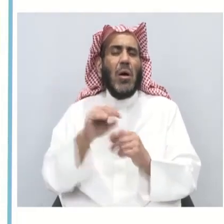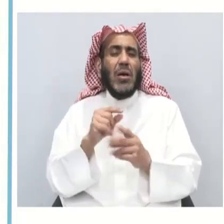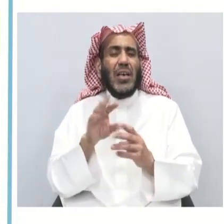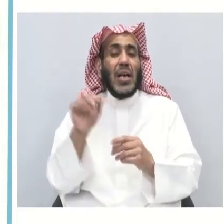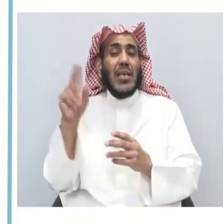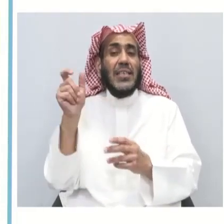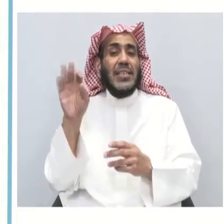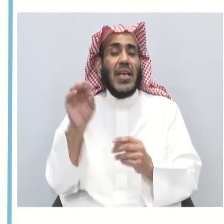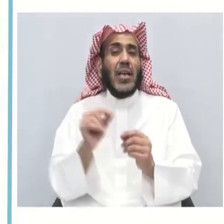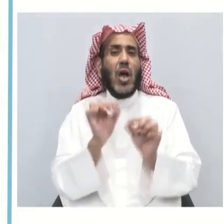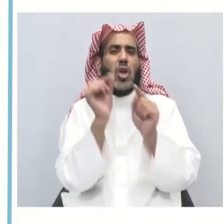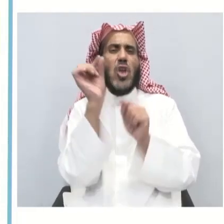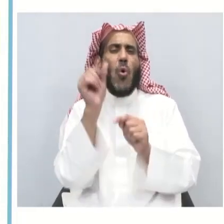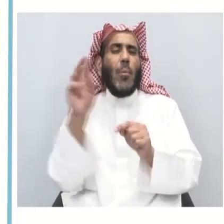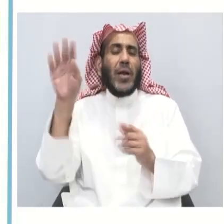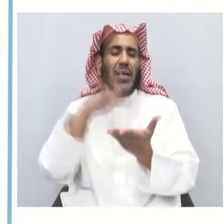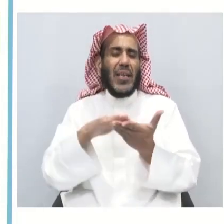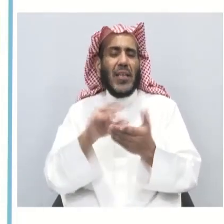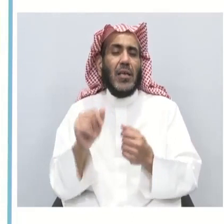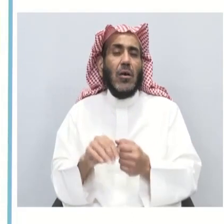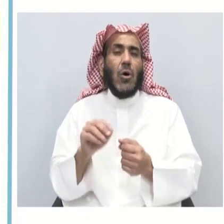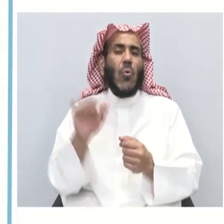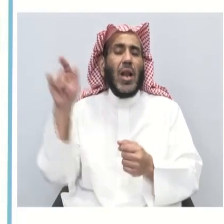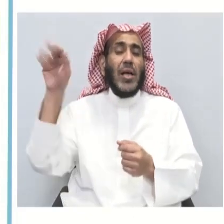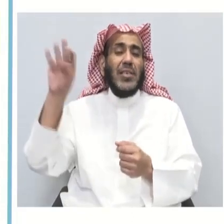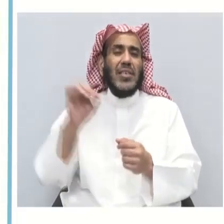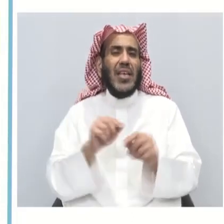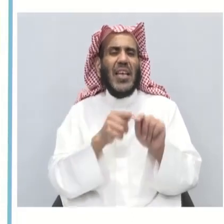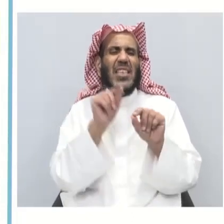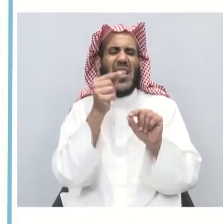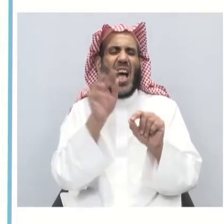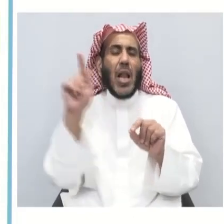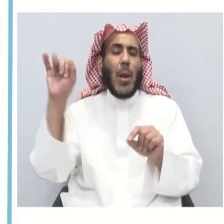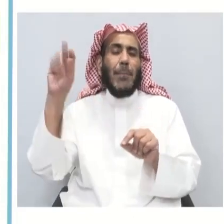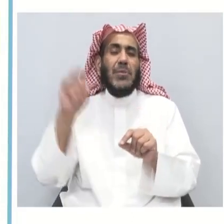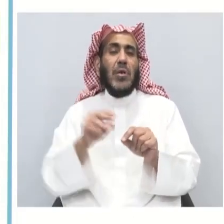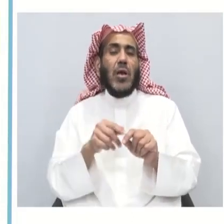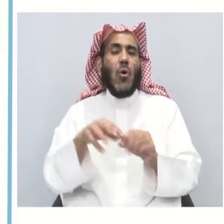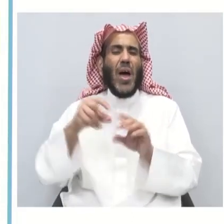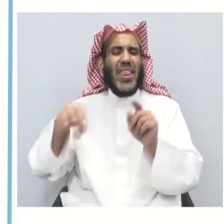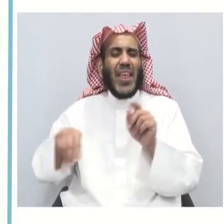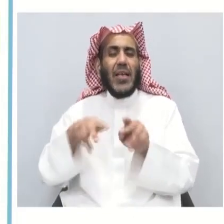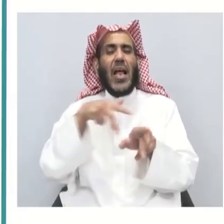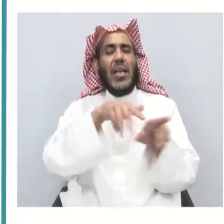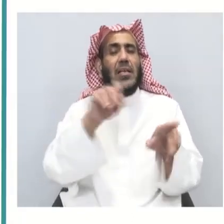كالصنوبريات الأرضية أو الحزازيات المسمارية، وأيضا ذيل الحصان.